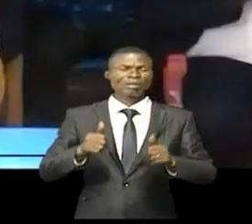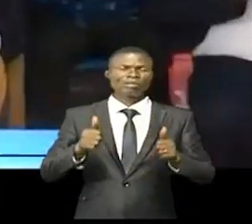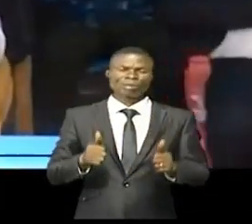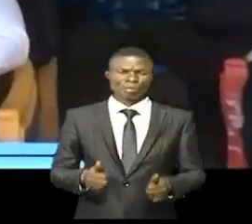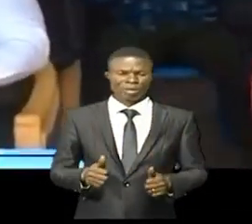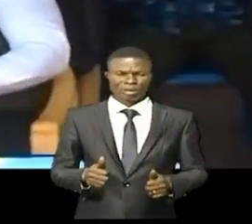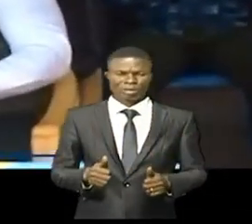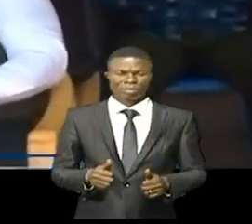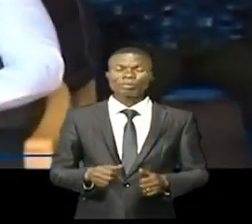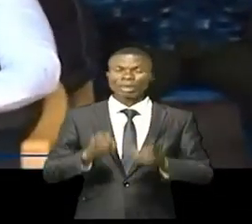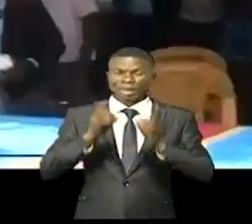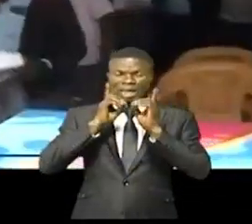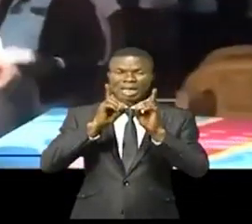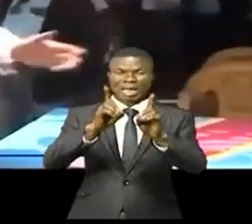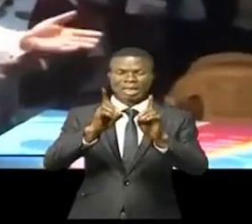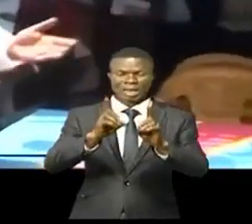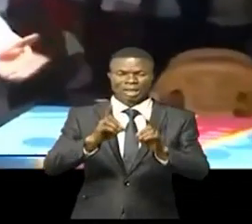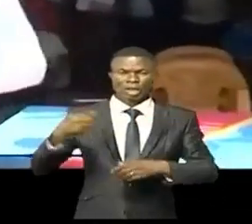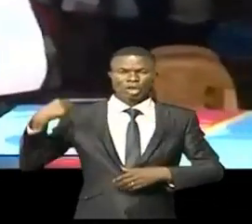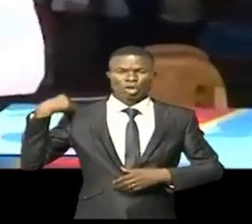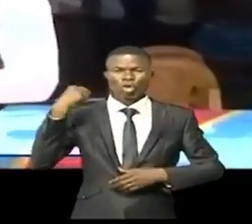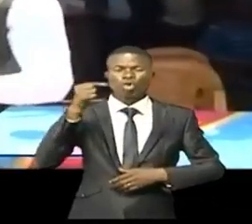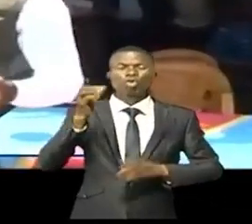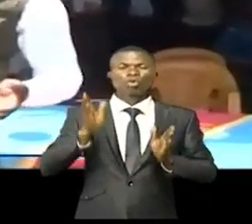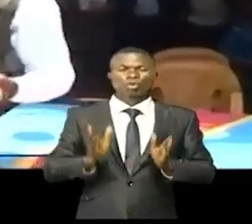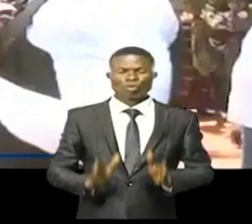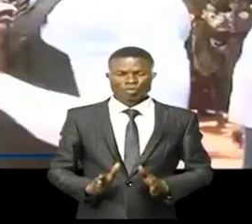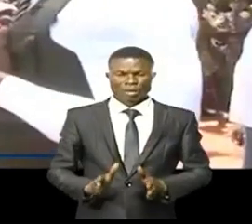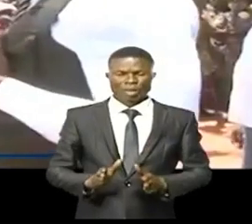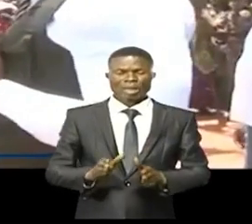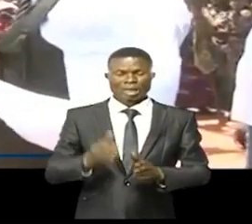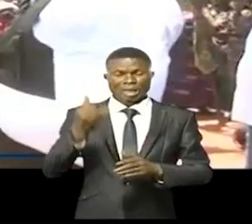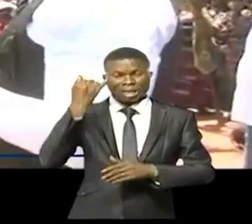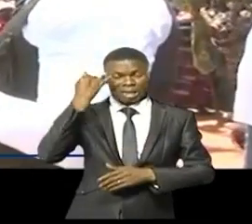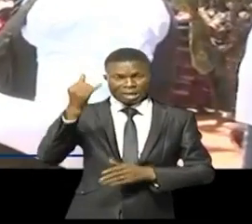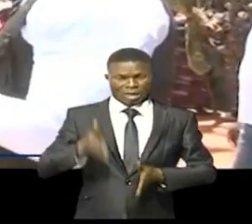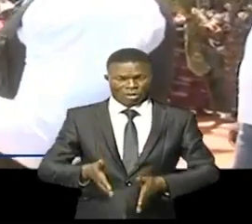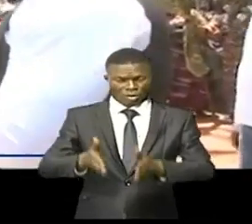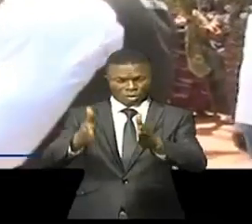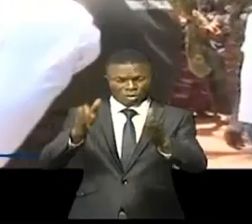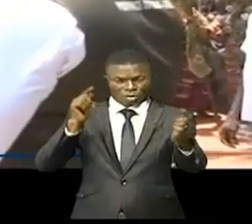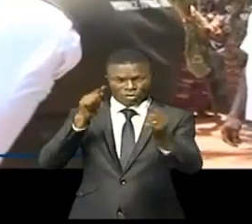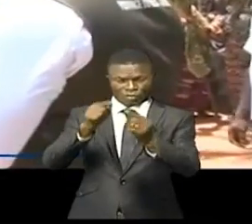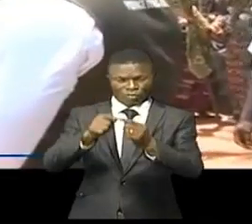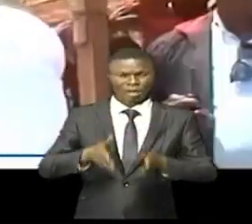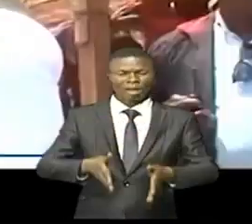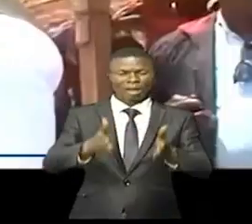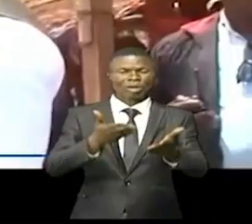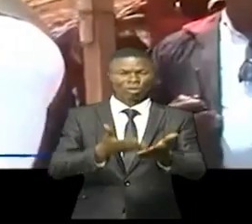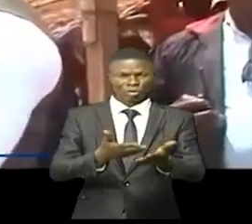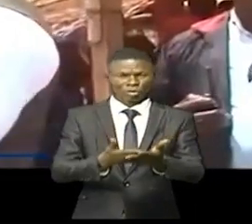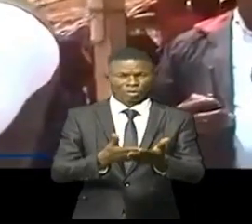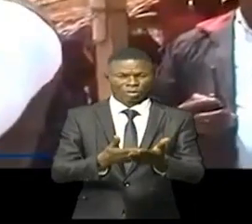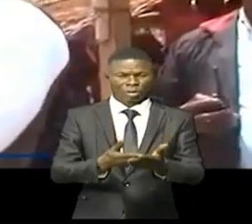Dans son adresse, Christophe Bassiane Nonga dévoile l'itinéraire du corridor oriental sur ce tronçon.